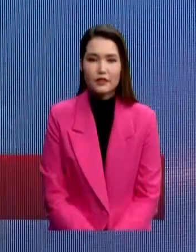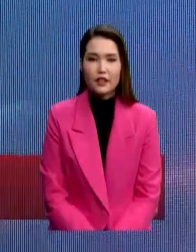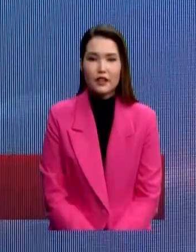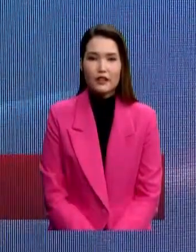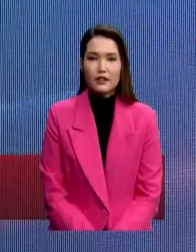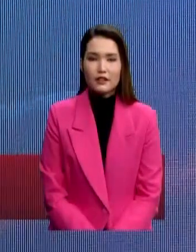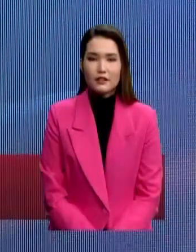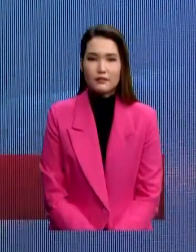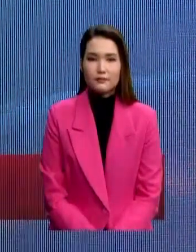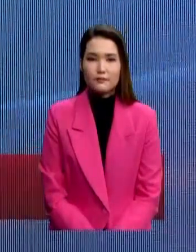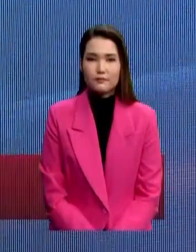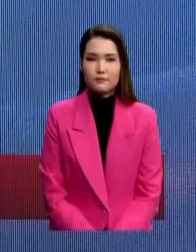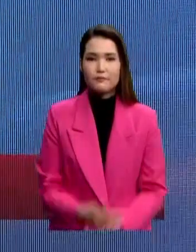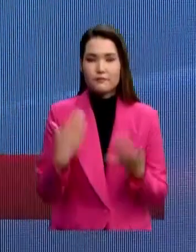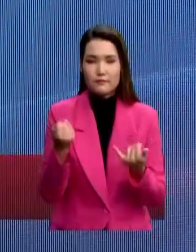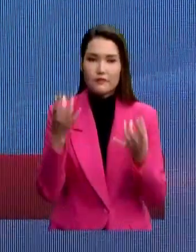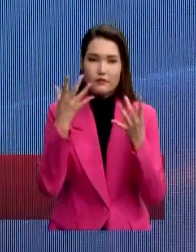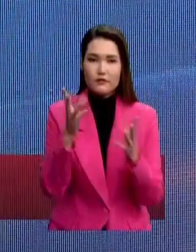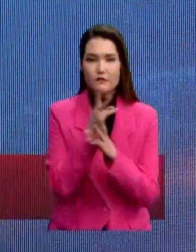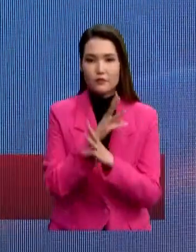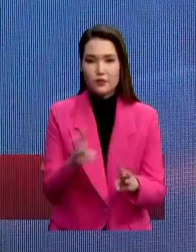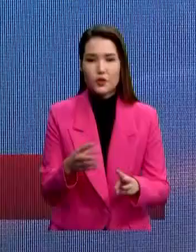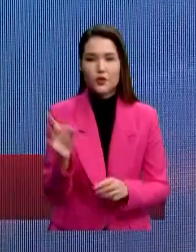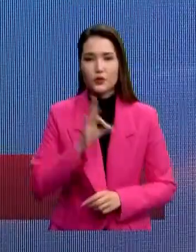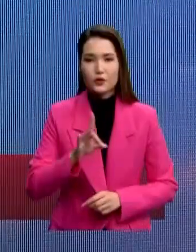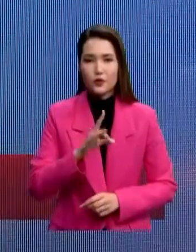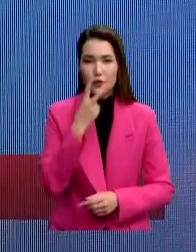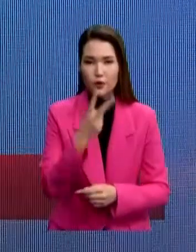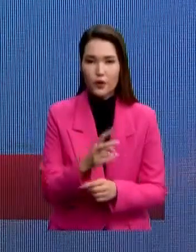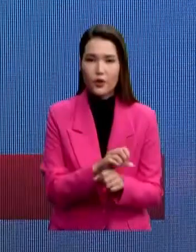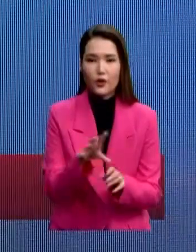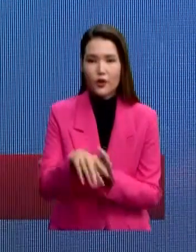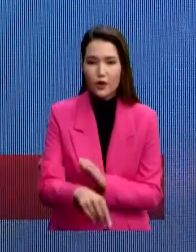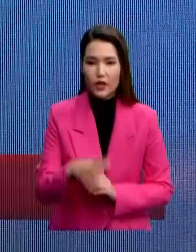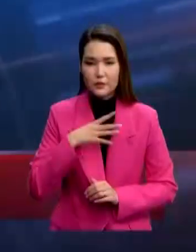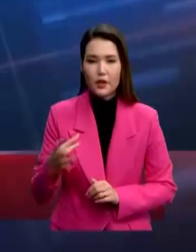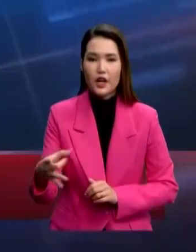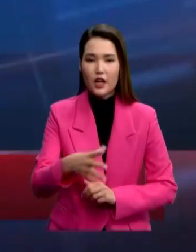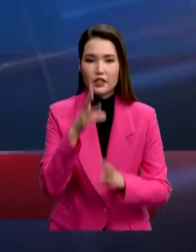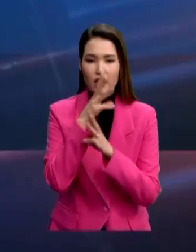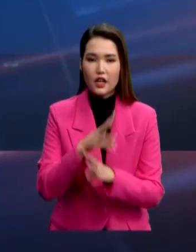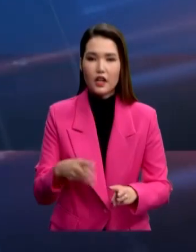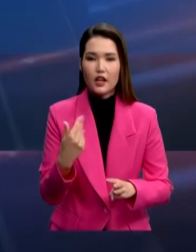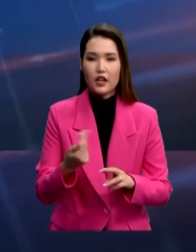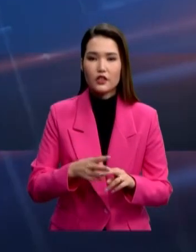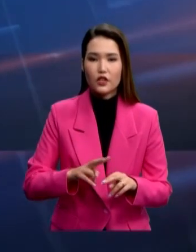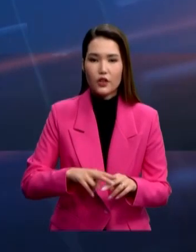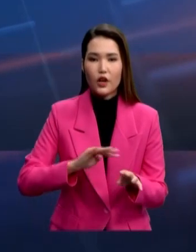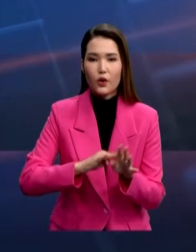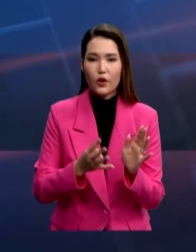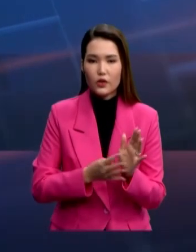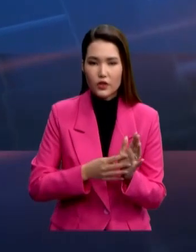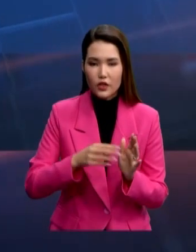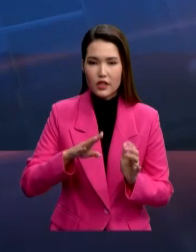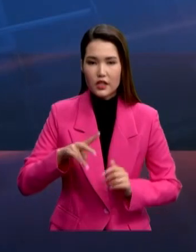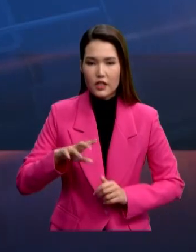Енді нақтыланған бюджеттің көрсеткіштеріне тоқталсам, биыл республикалық қазынаға 19 триллион 300